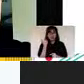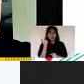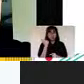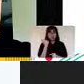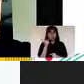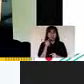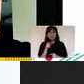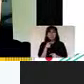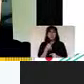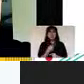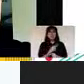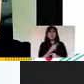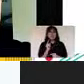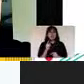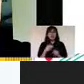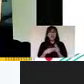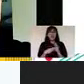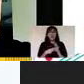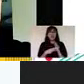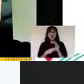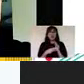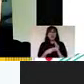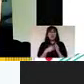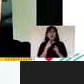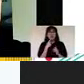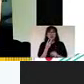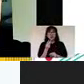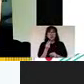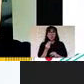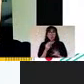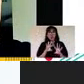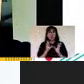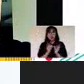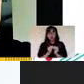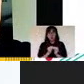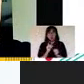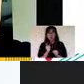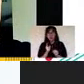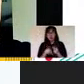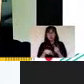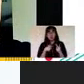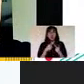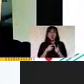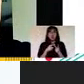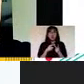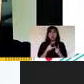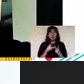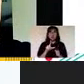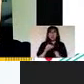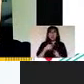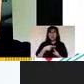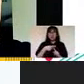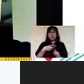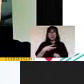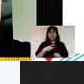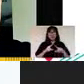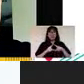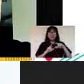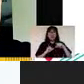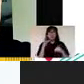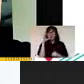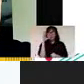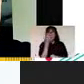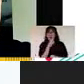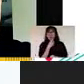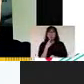masalah dengan inklusi keuangan, tetapi kemudian, dan literasi keuangan juga masih cukup rendah, tetapi di sisi